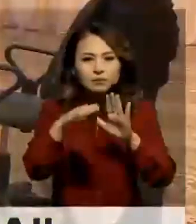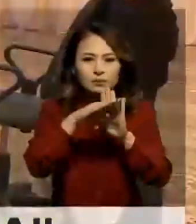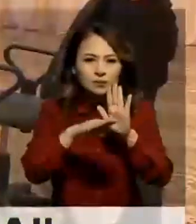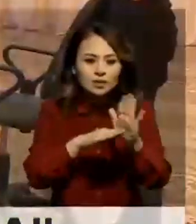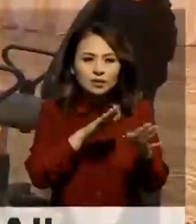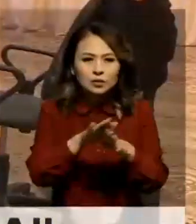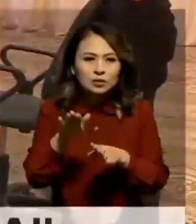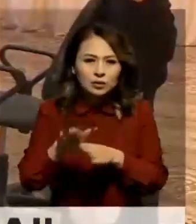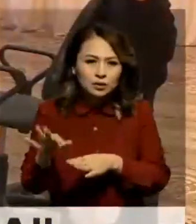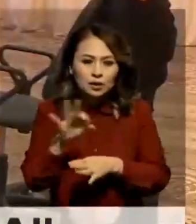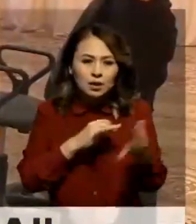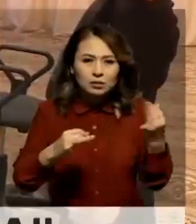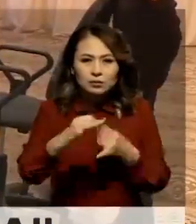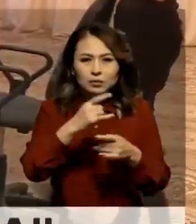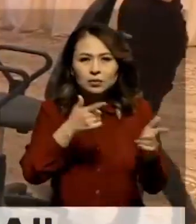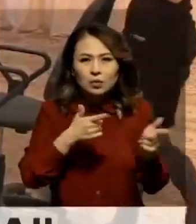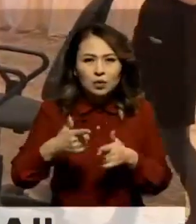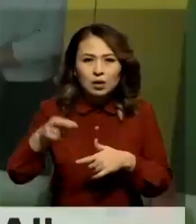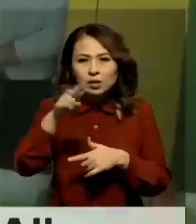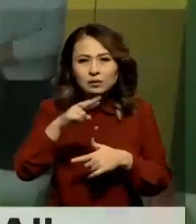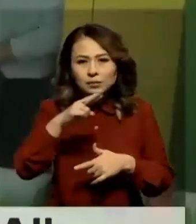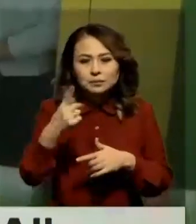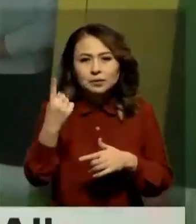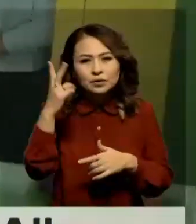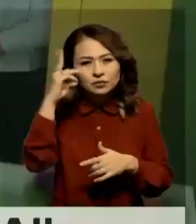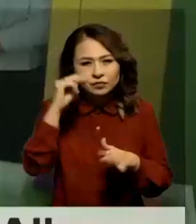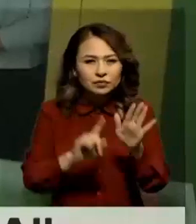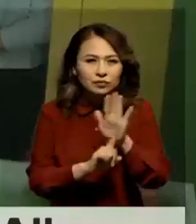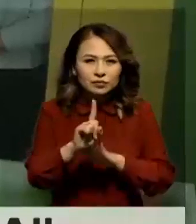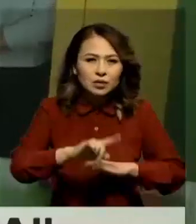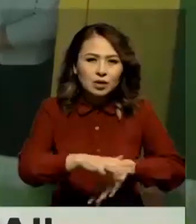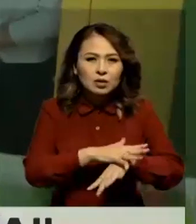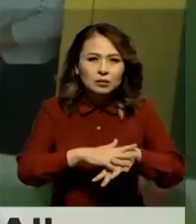бұл бағдарламаны іске асыру тетіктерін әзірлеп жатыр. Қаңтардың бірінде халық арасында